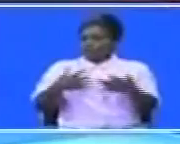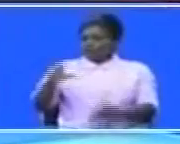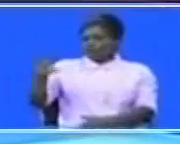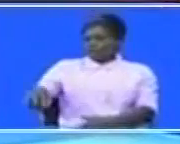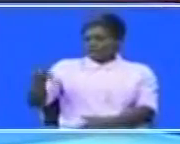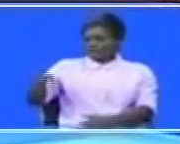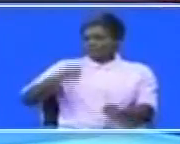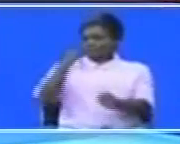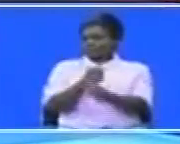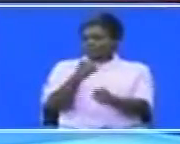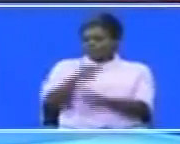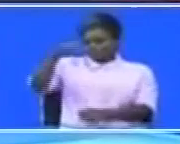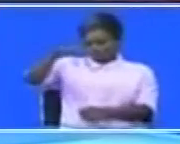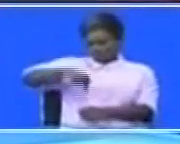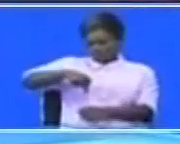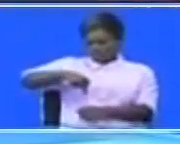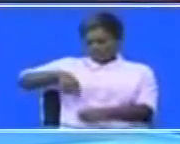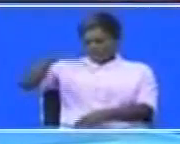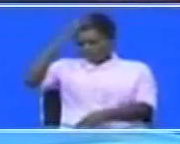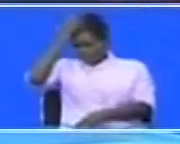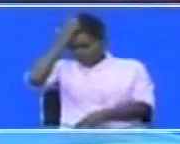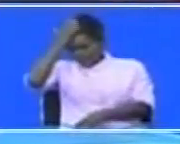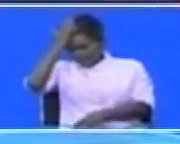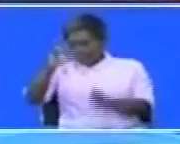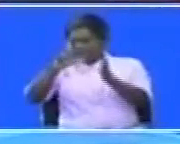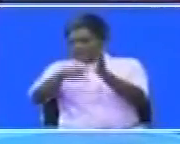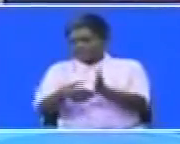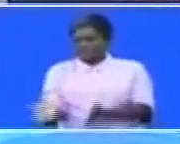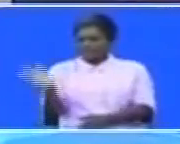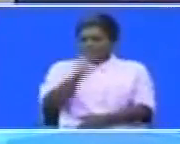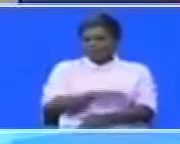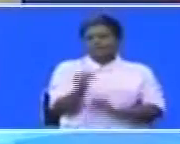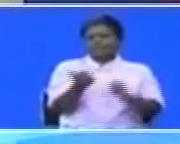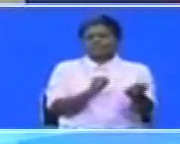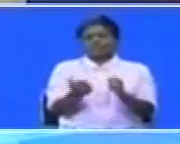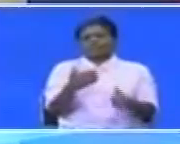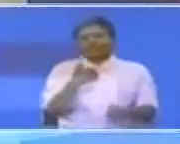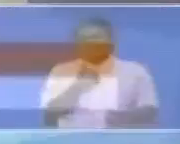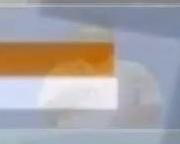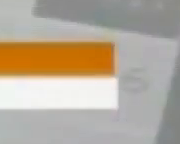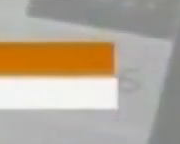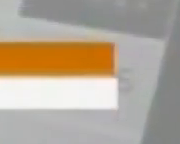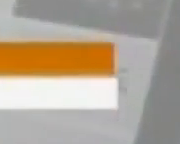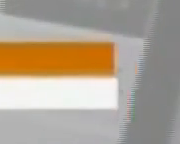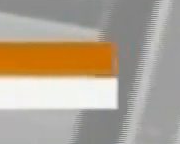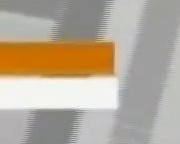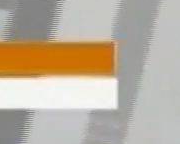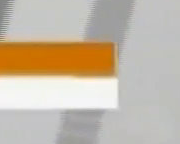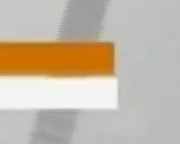hisa lilifanya biashara yake siku hii ya leo ya Jumatatu. Tarudi baadaye na taarifa za michezo pia.